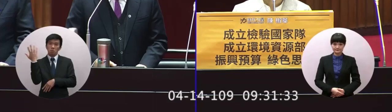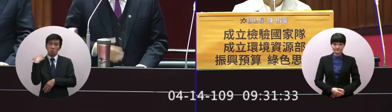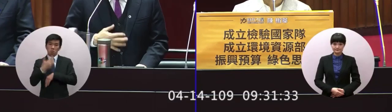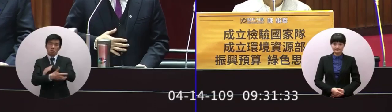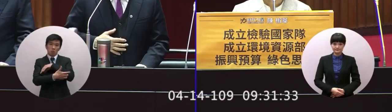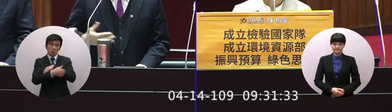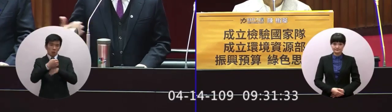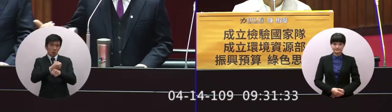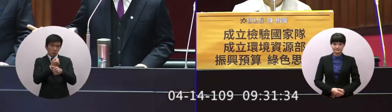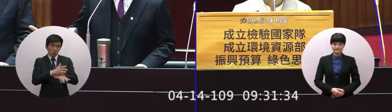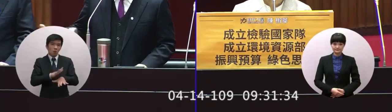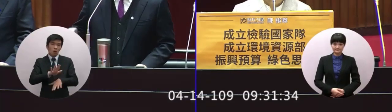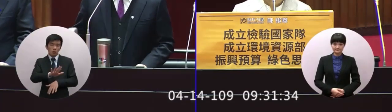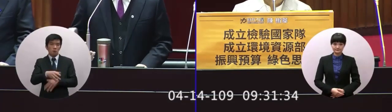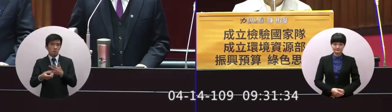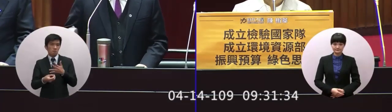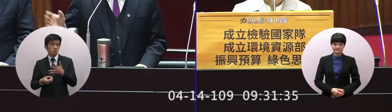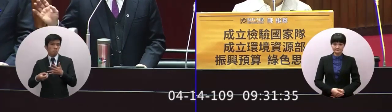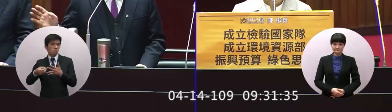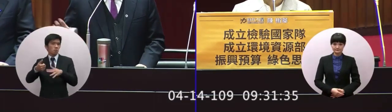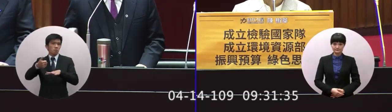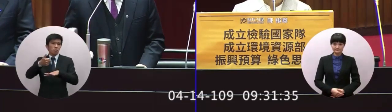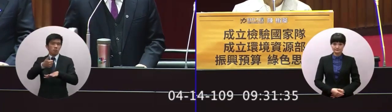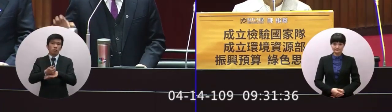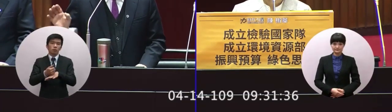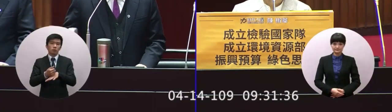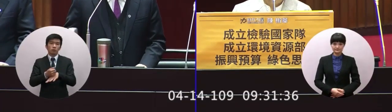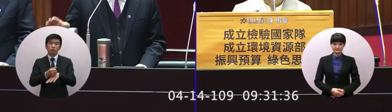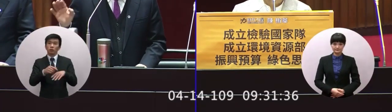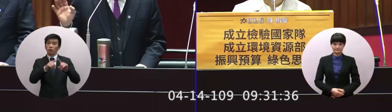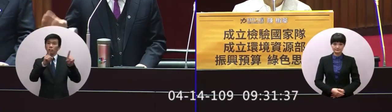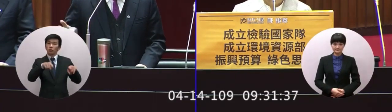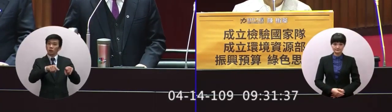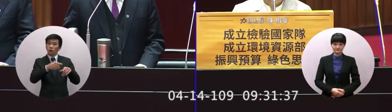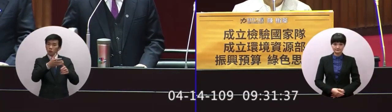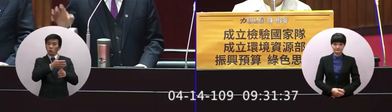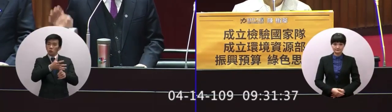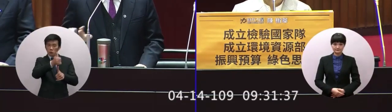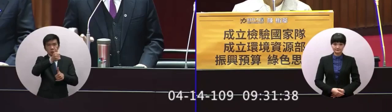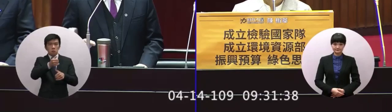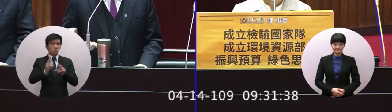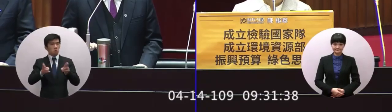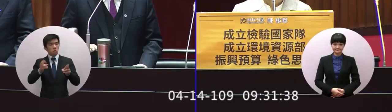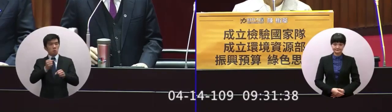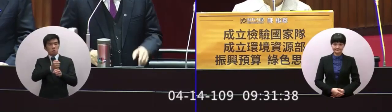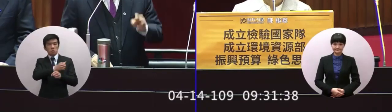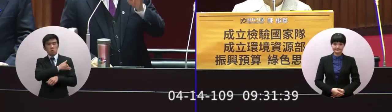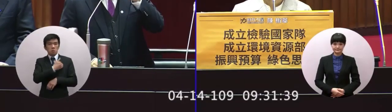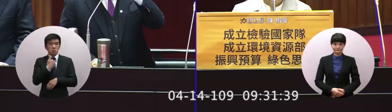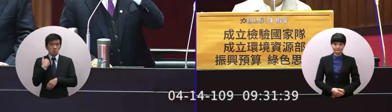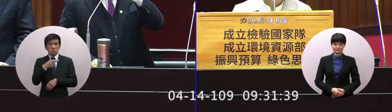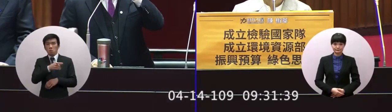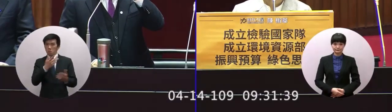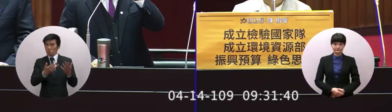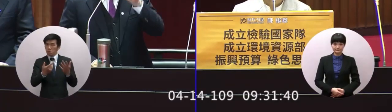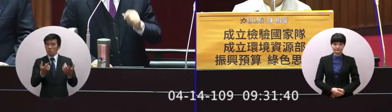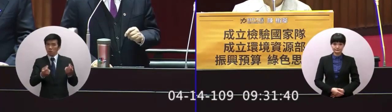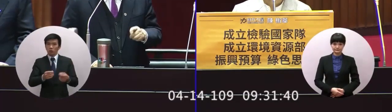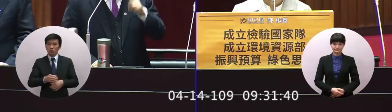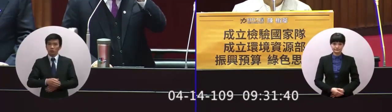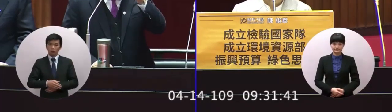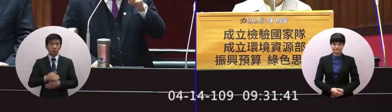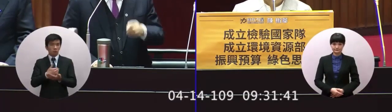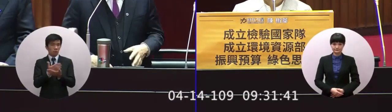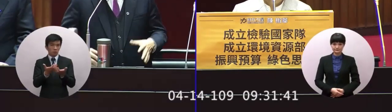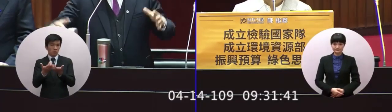来，非常清楚，我们张署长也非常有魄力，非常能干，他也非常清楚，所以这分三个方